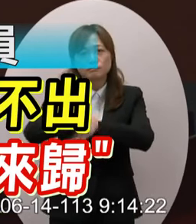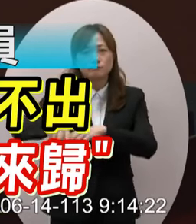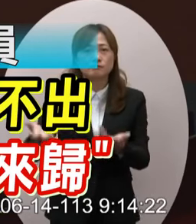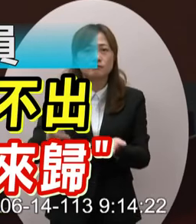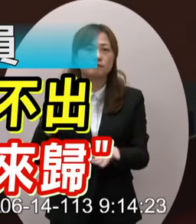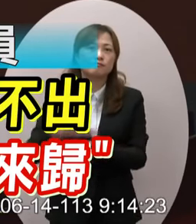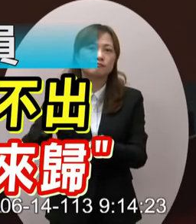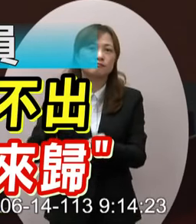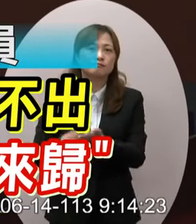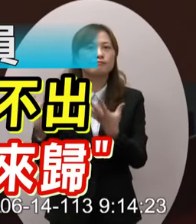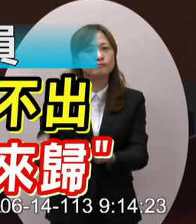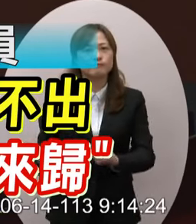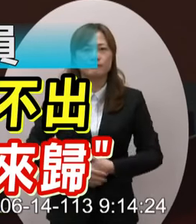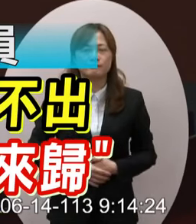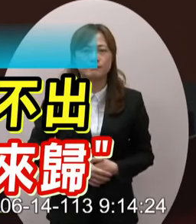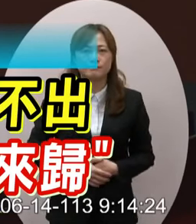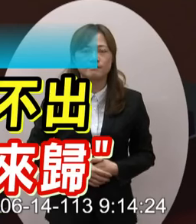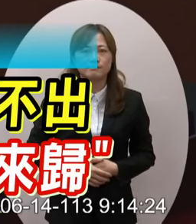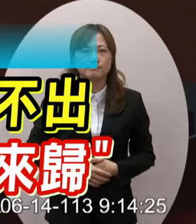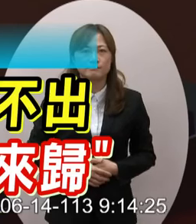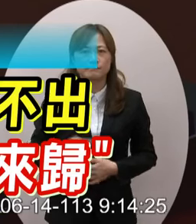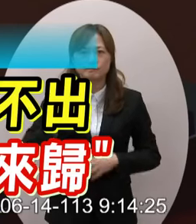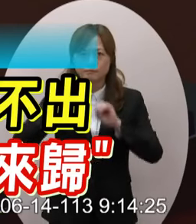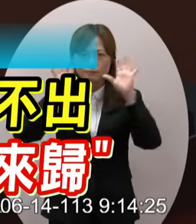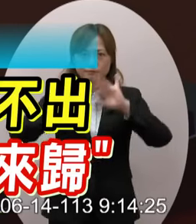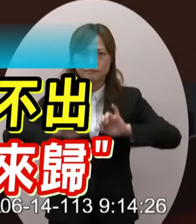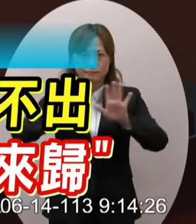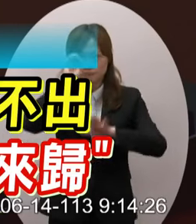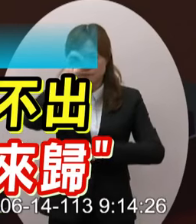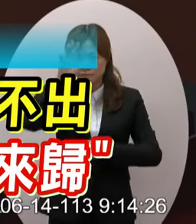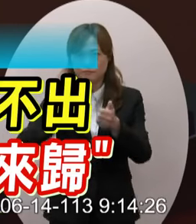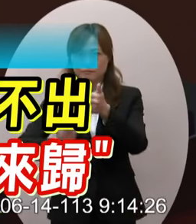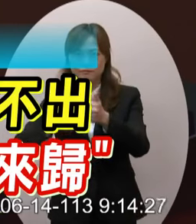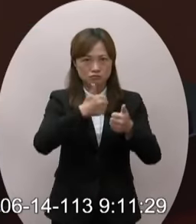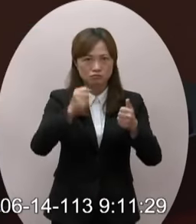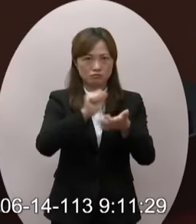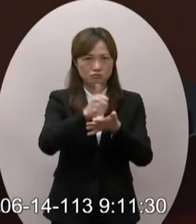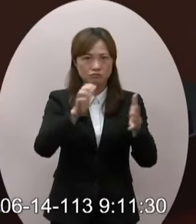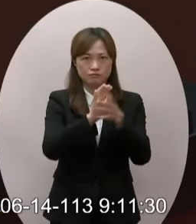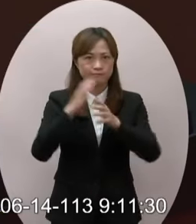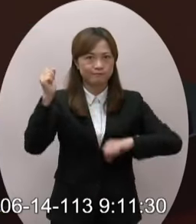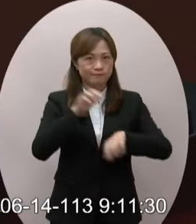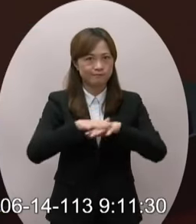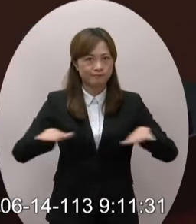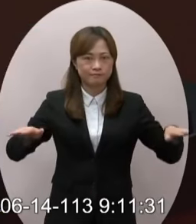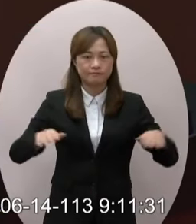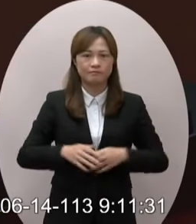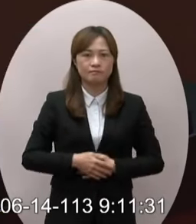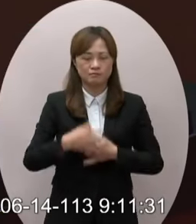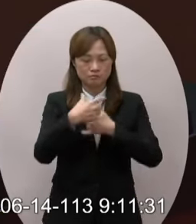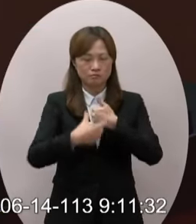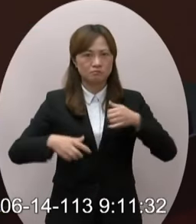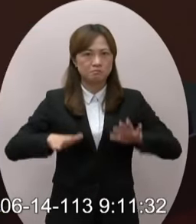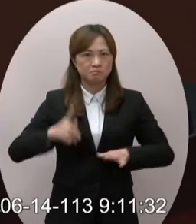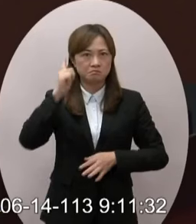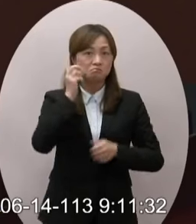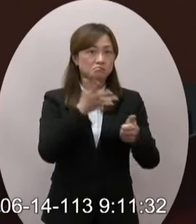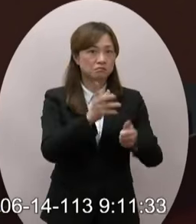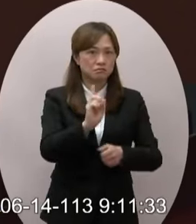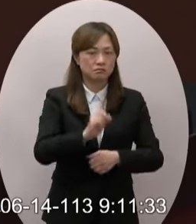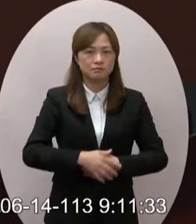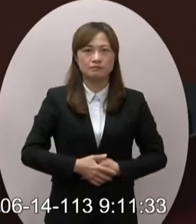吁所有民进党的委员，下周院会起义来归。大家早安。本席今天想质疑的